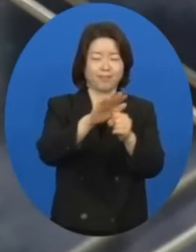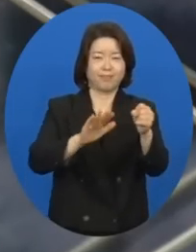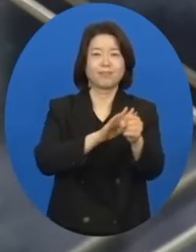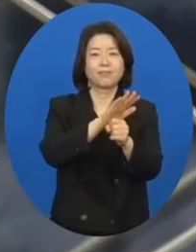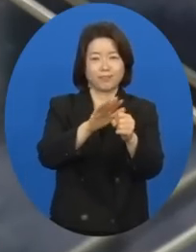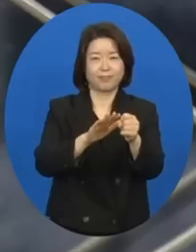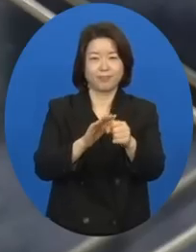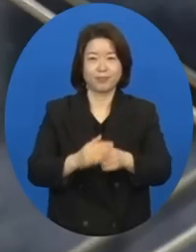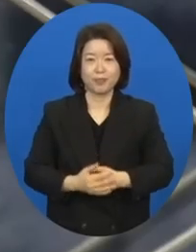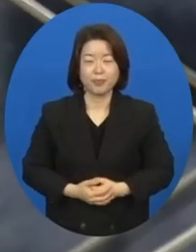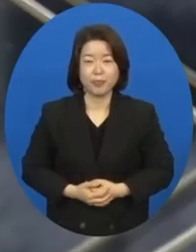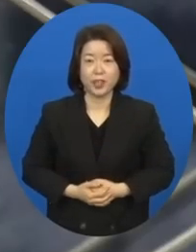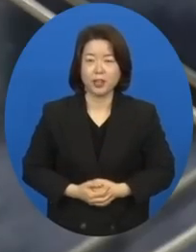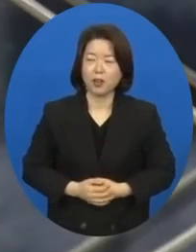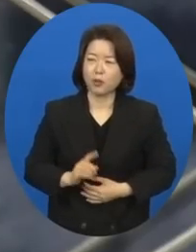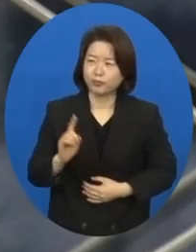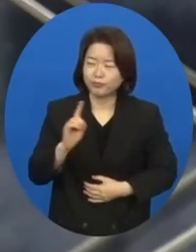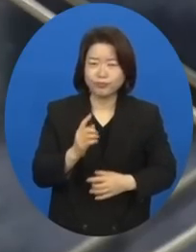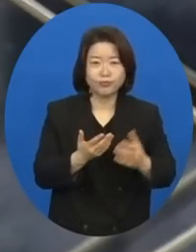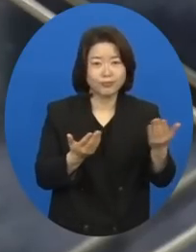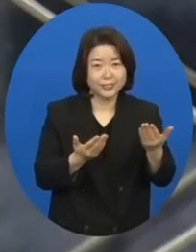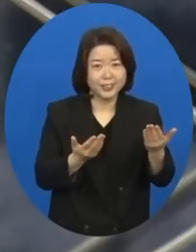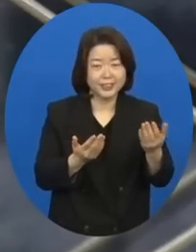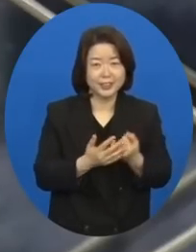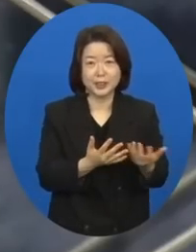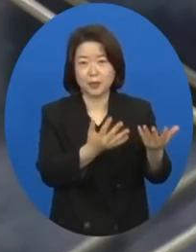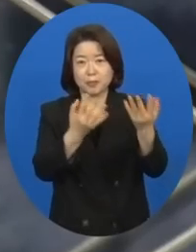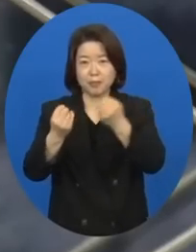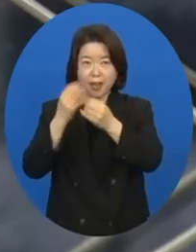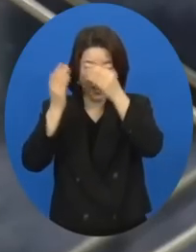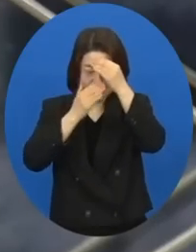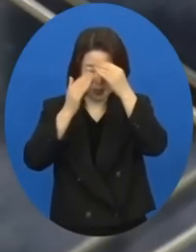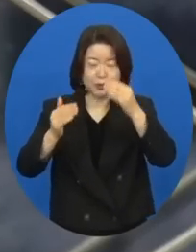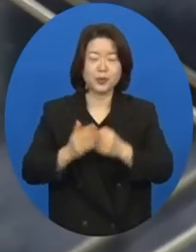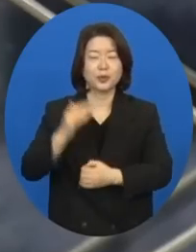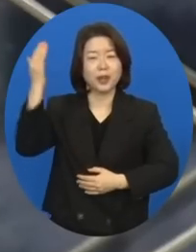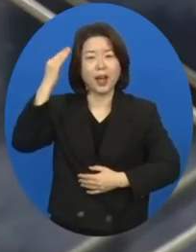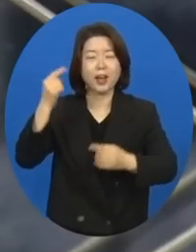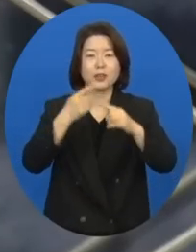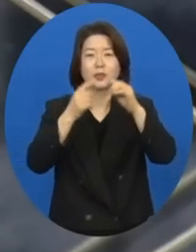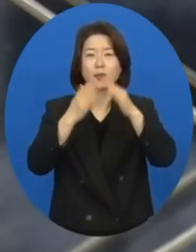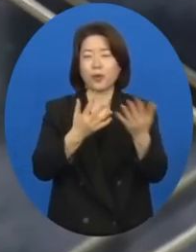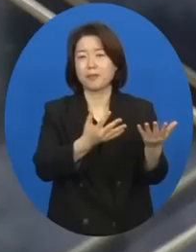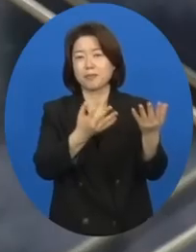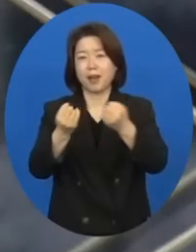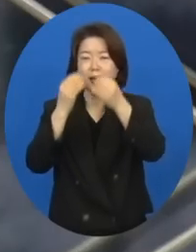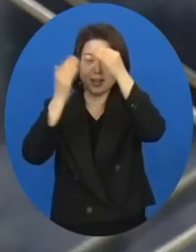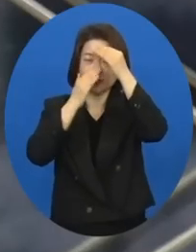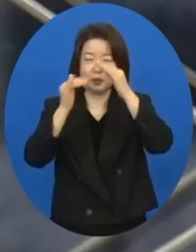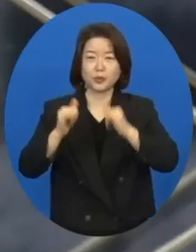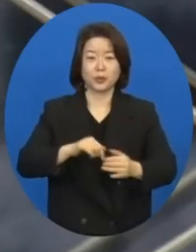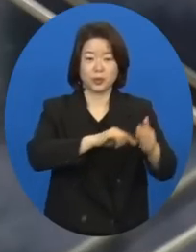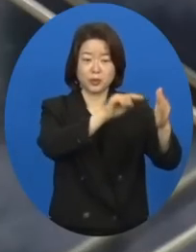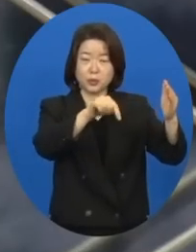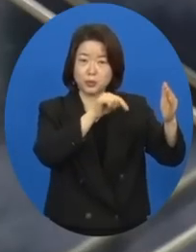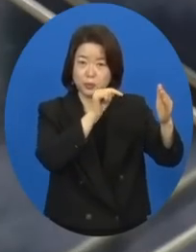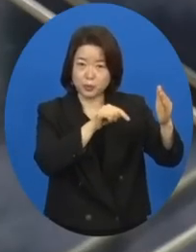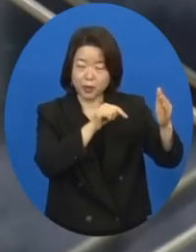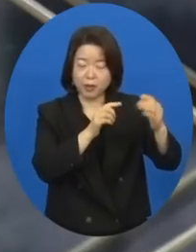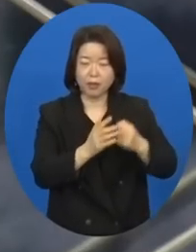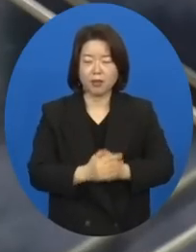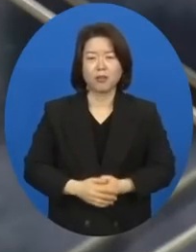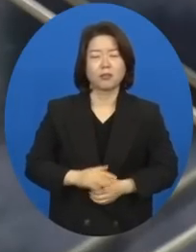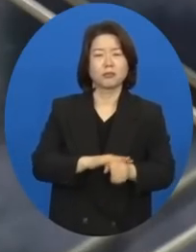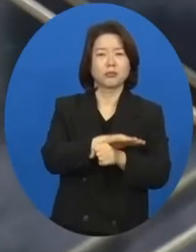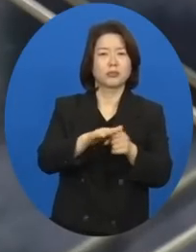하겠죠. 그런데 어찌된 일인지 많은 성도들이, 한국교회의 많은 성도들이 교회에 사랑이 없다며